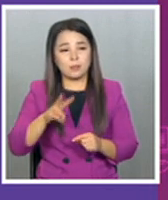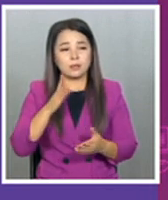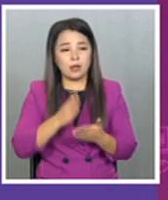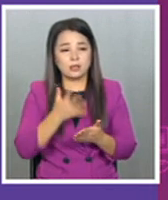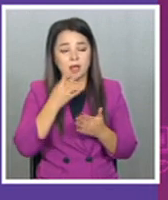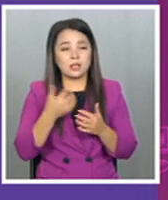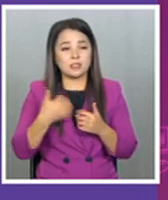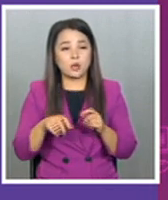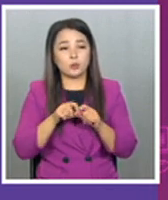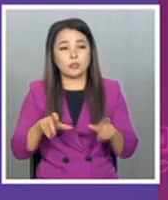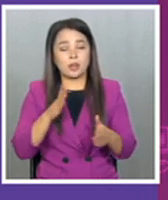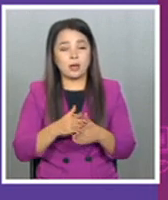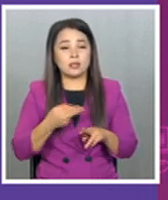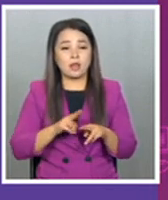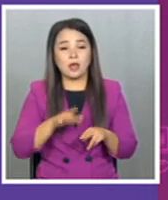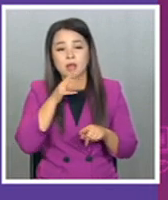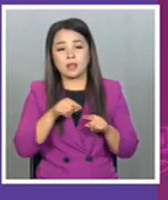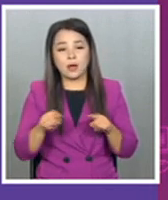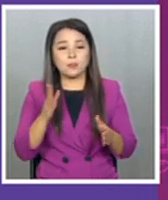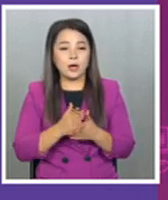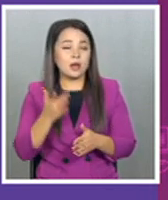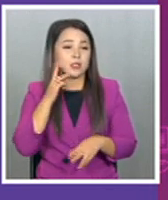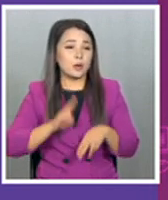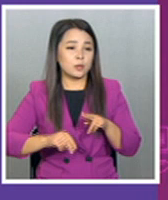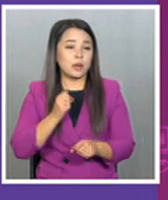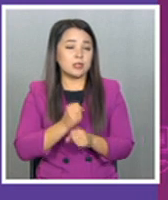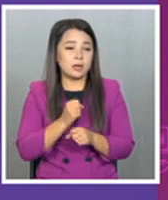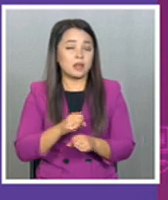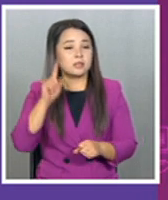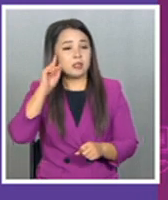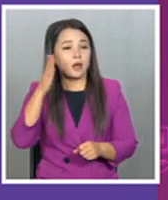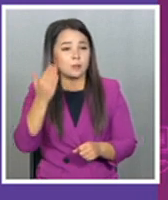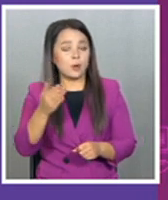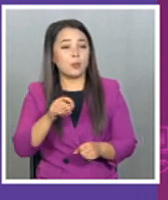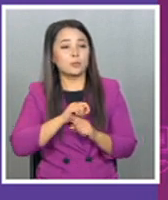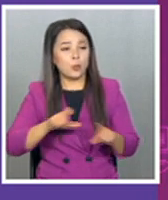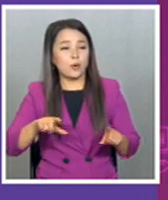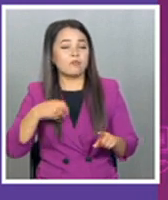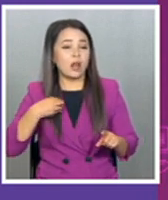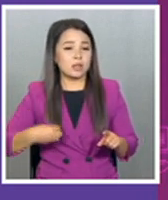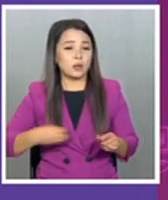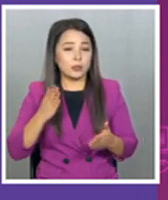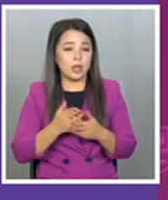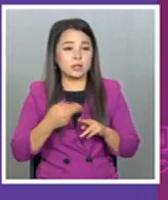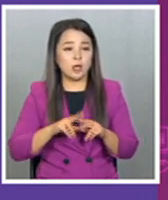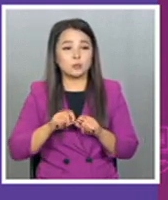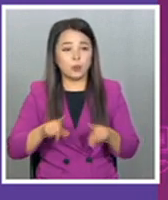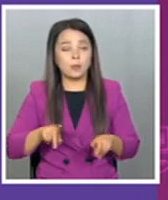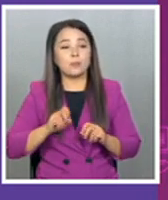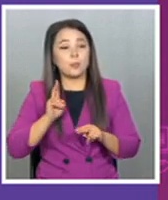школа. Об этом периоде впоследствии будет создан знаменитый рассказ «Уроки французского». После школы поступил